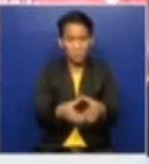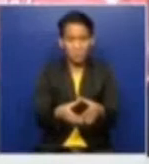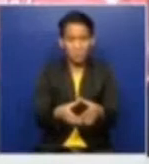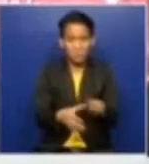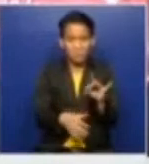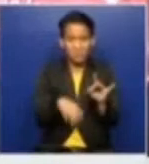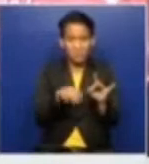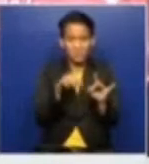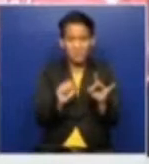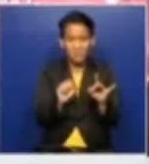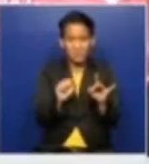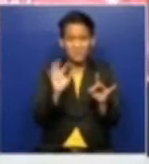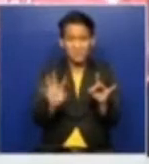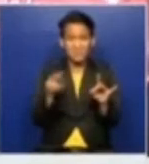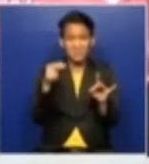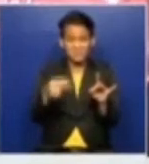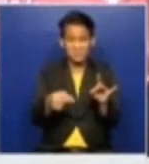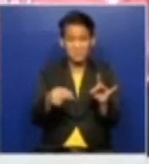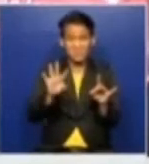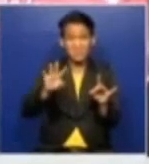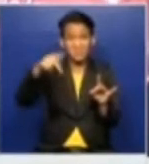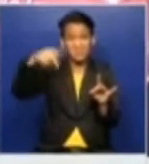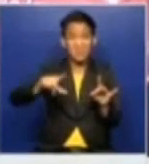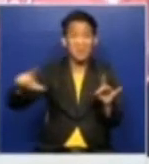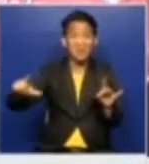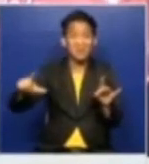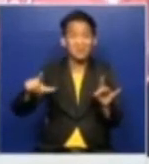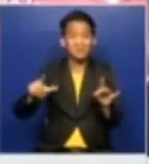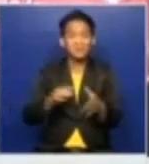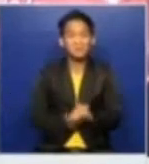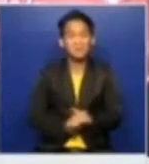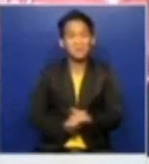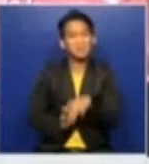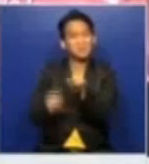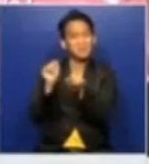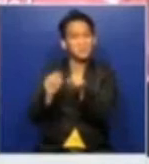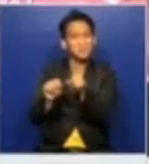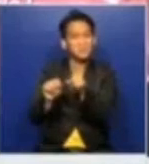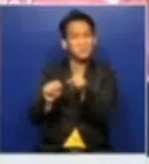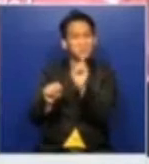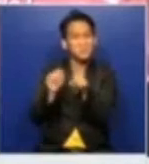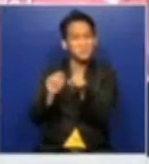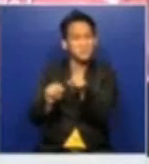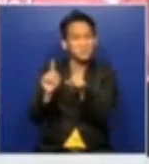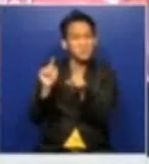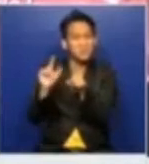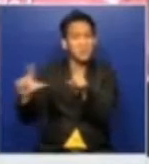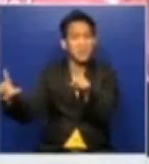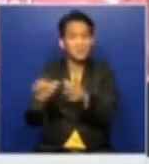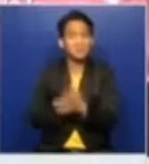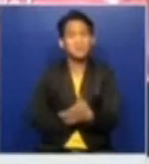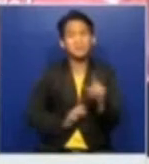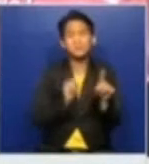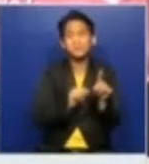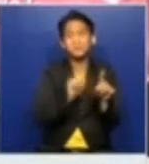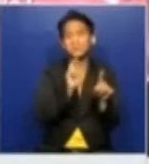844,000 ล้านจากอีกหน่วยงานหนึ่งประมาณ 10,000 ประมาณ 1.1 ล้านล้านและอีกหน่วยงานหนึ่งประมาณ 1.36 ล้านล้